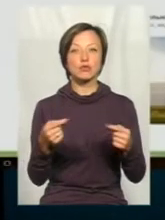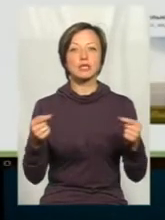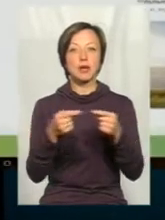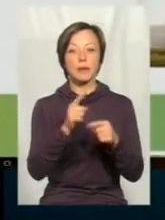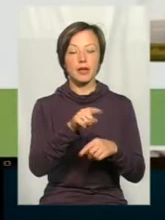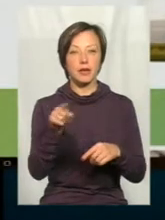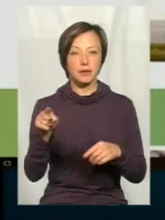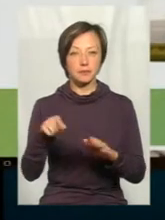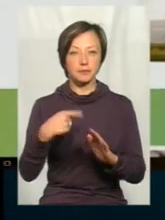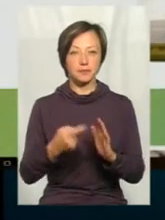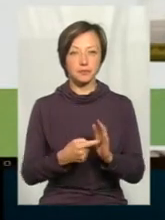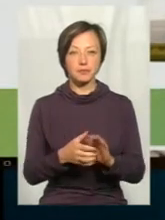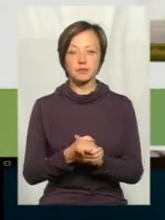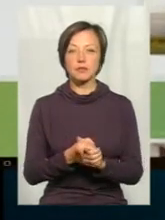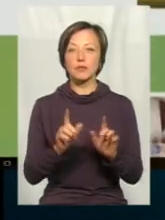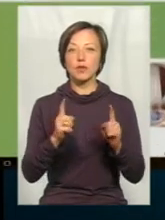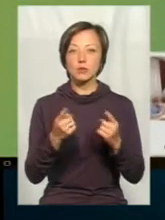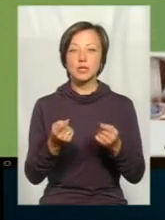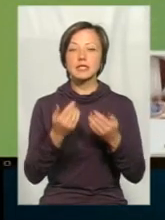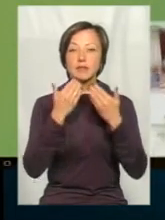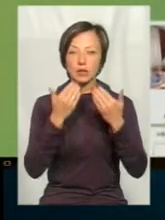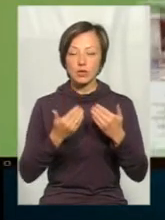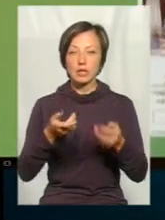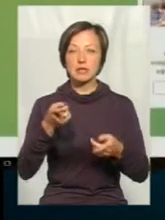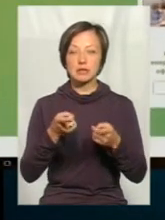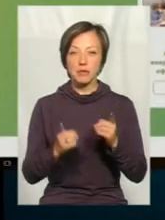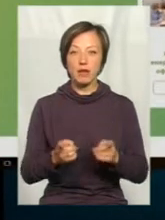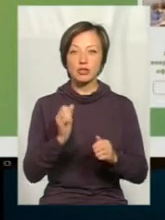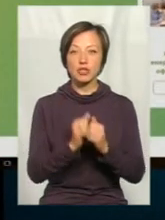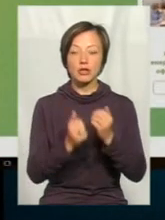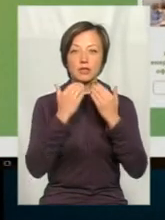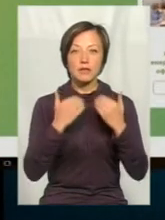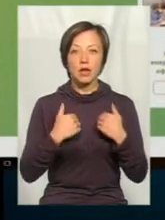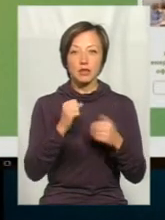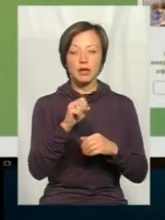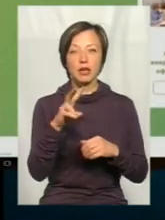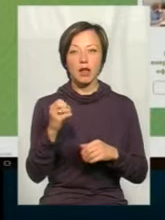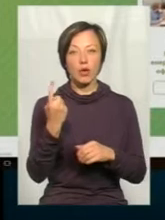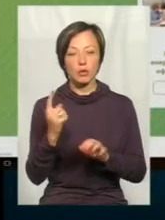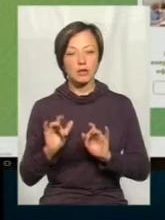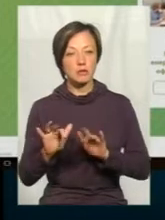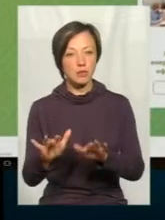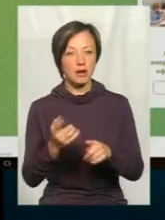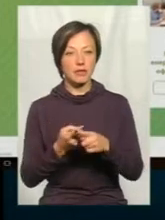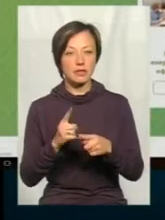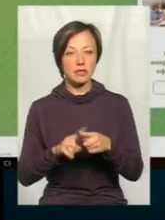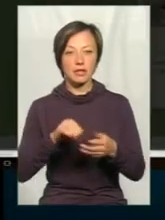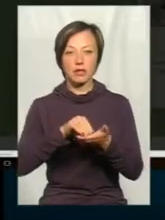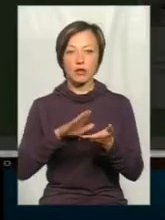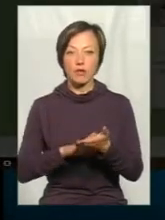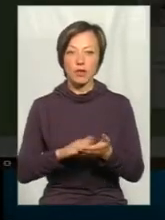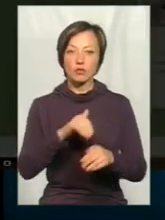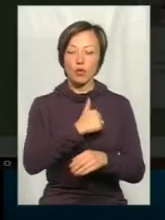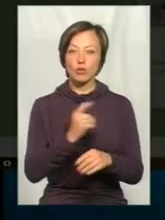їх? Їх, тому що вони звернулися, насправді часто звертаються, проте одна справа – це ну, декларувати, що ми хочемо